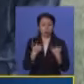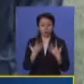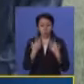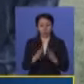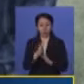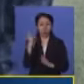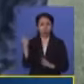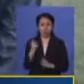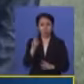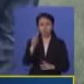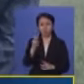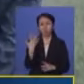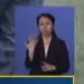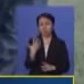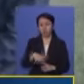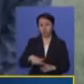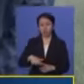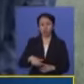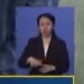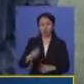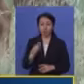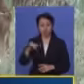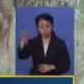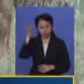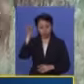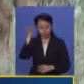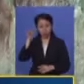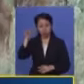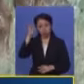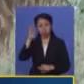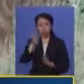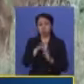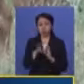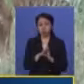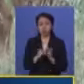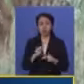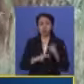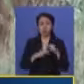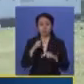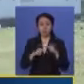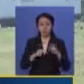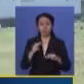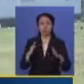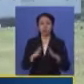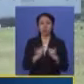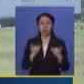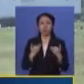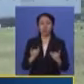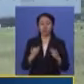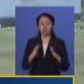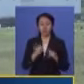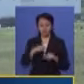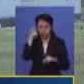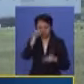хозяйстве 250 голов крупнорогатого скота. Кроме того, по государственной программе «Еңбек» идет строительство жилья для переселенцев. В текущем